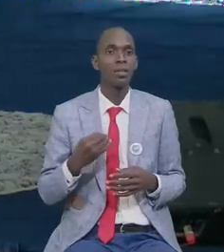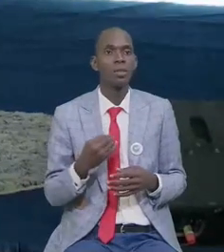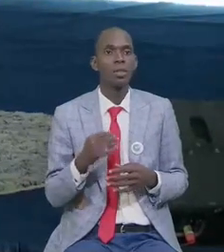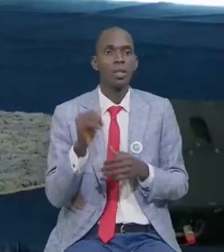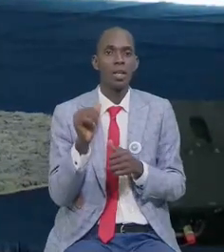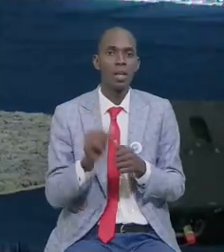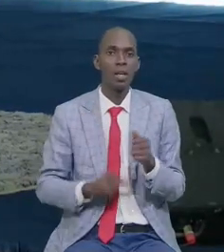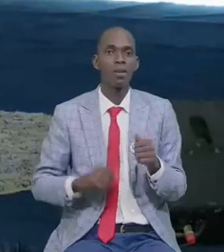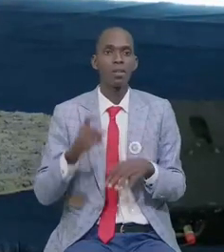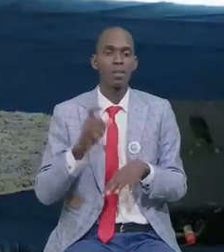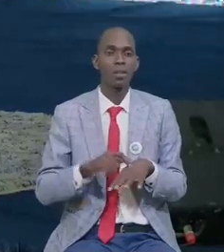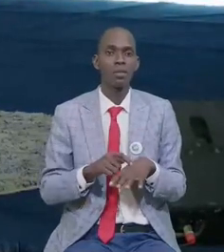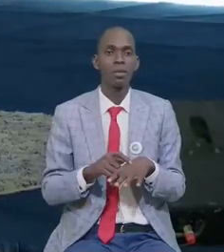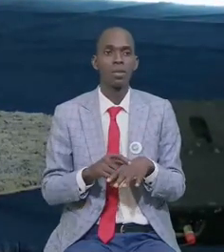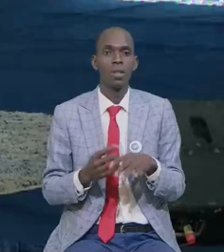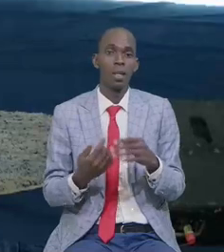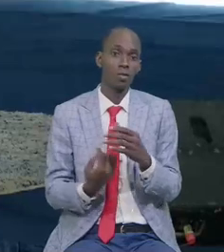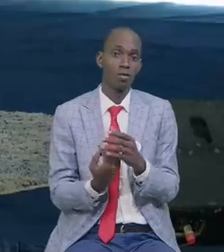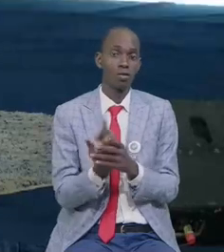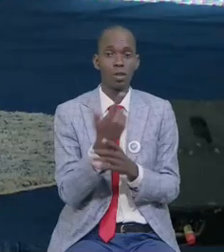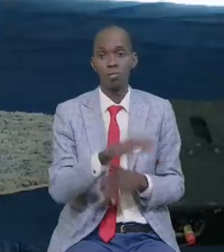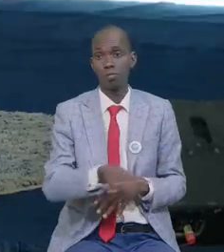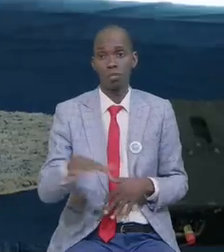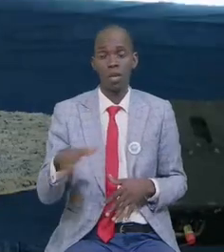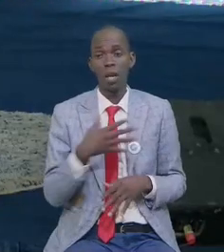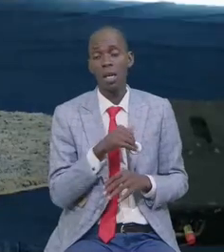Et chaque fois, il veut venir à un lieu donné.